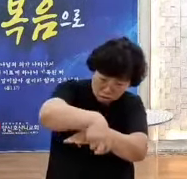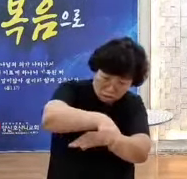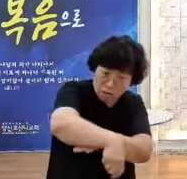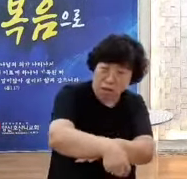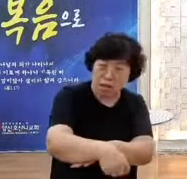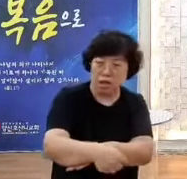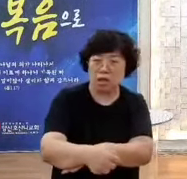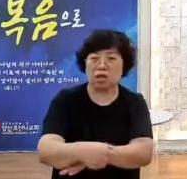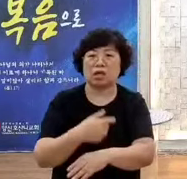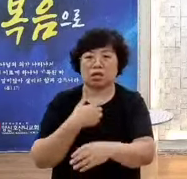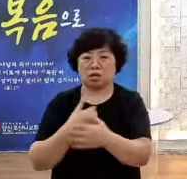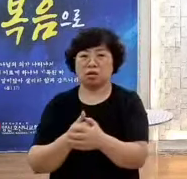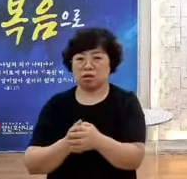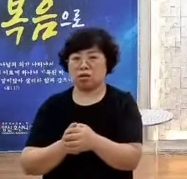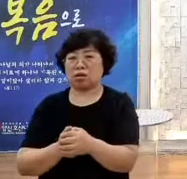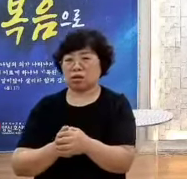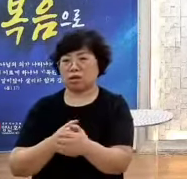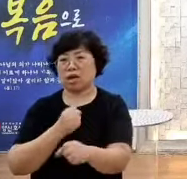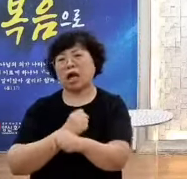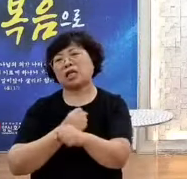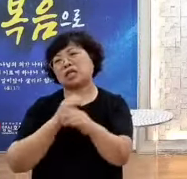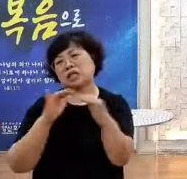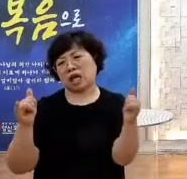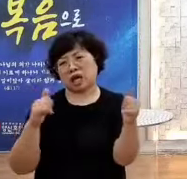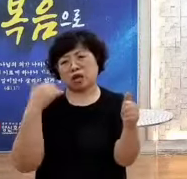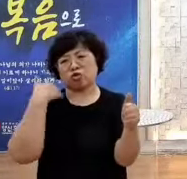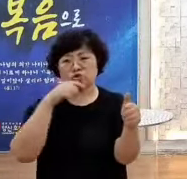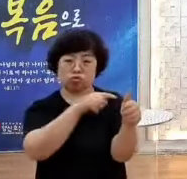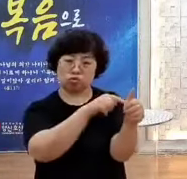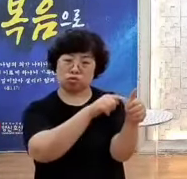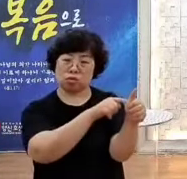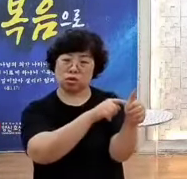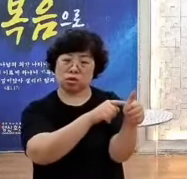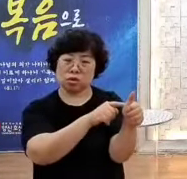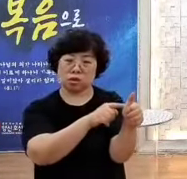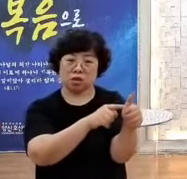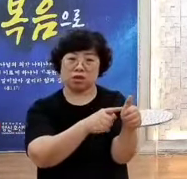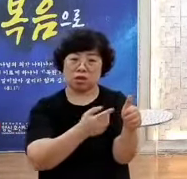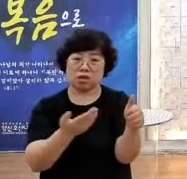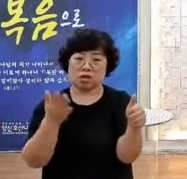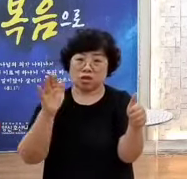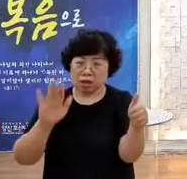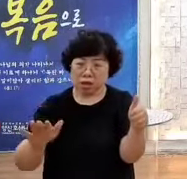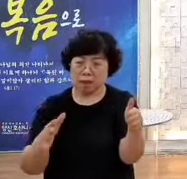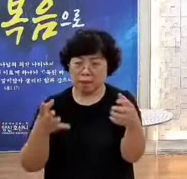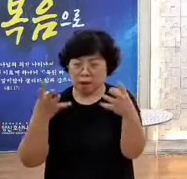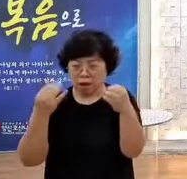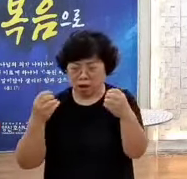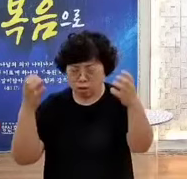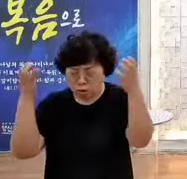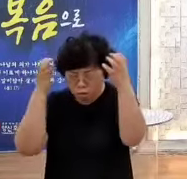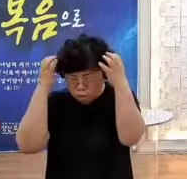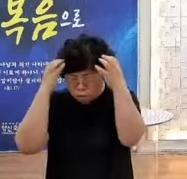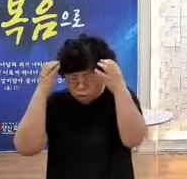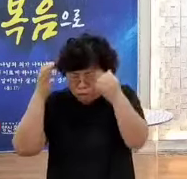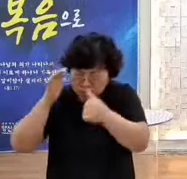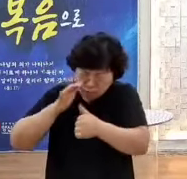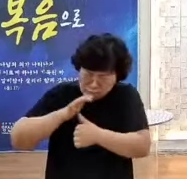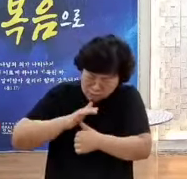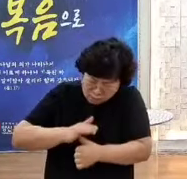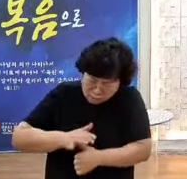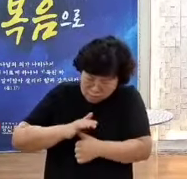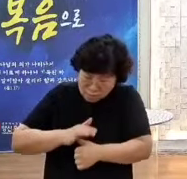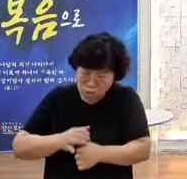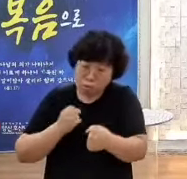했던 사람이었습니다. 그런데요, 그 많은 고행과 노력과 그런 참회를